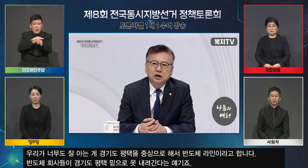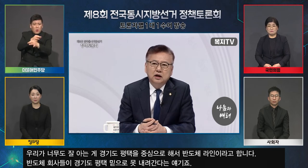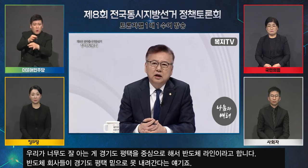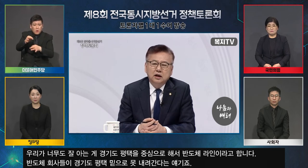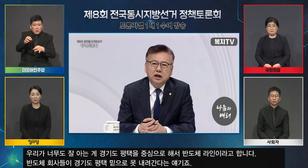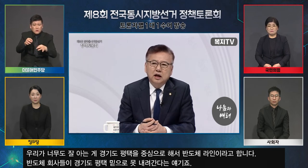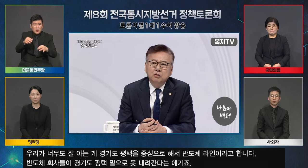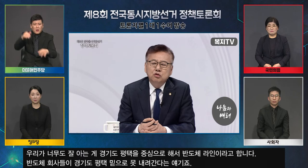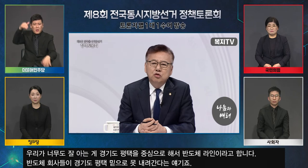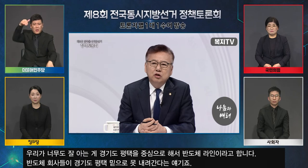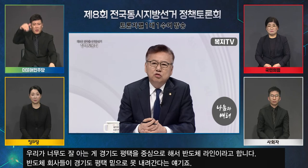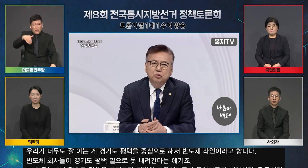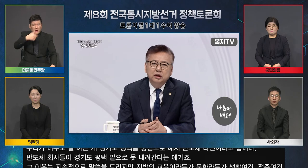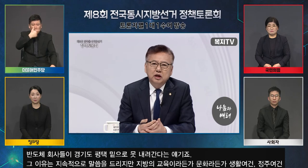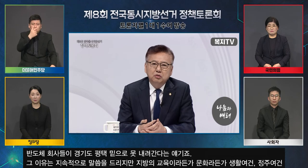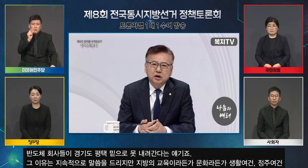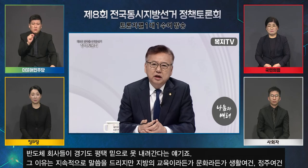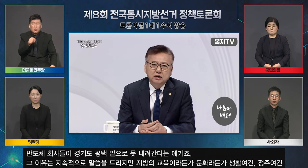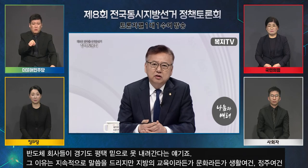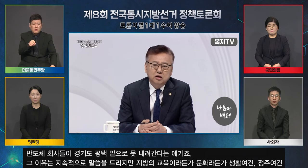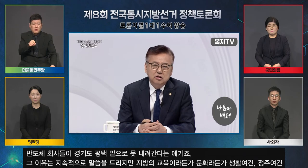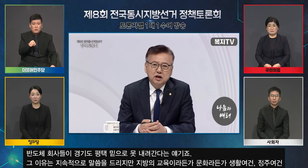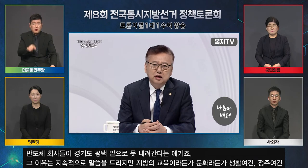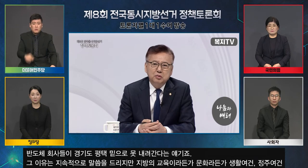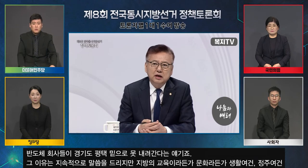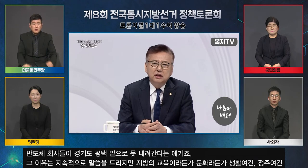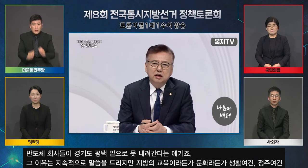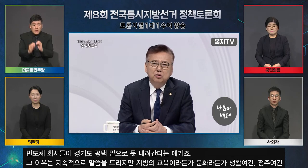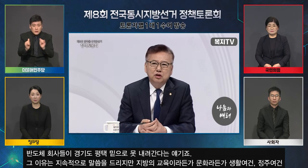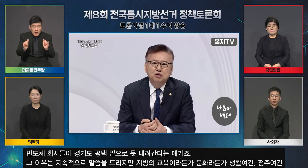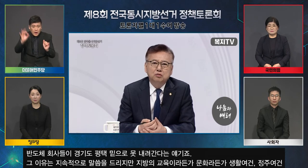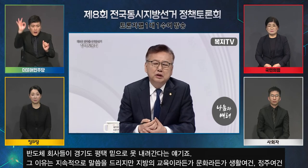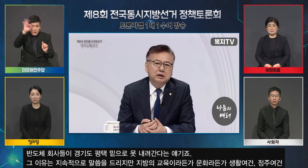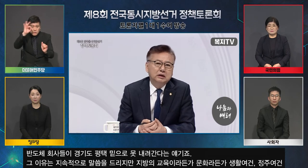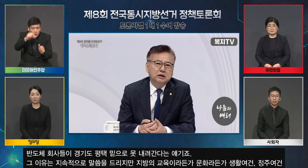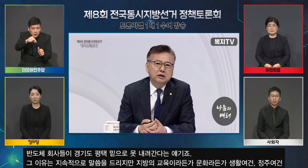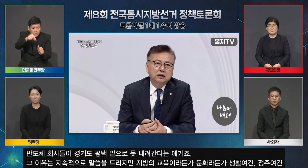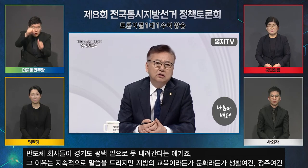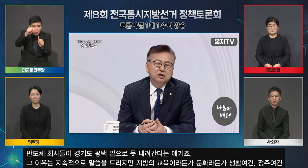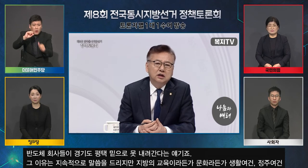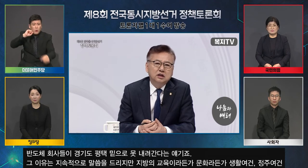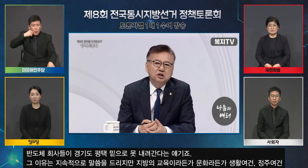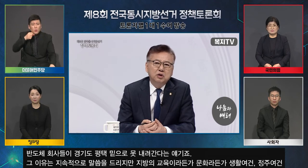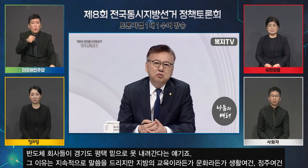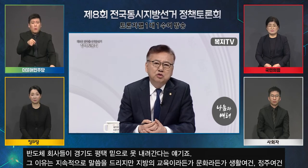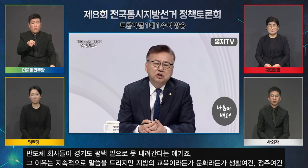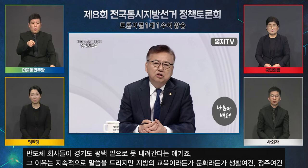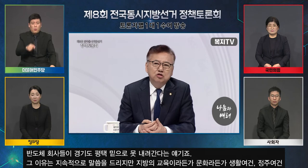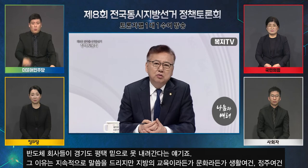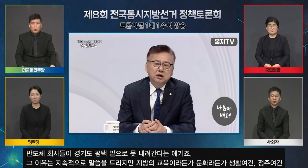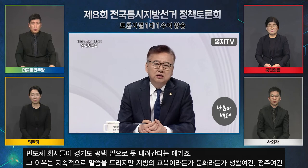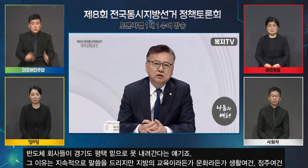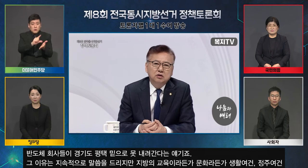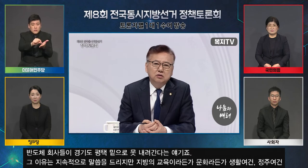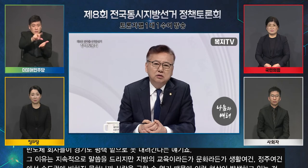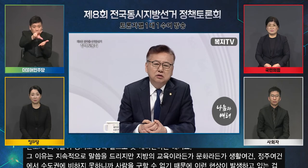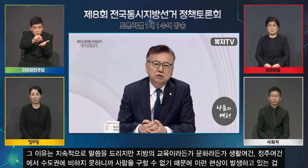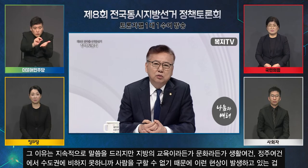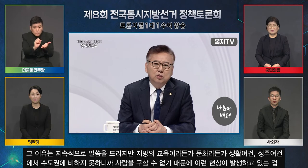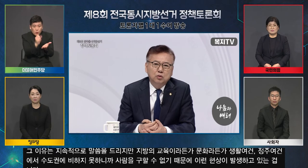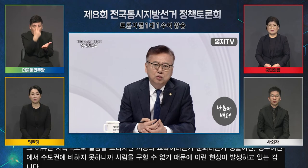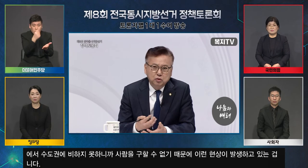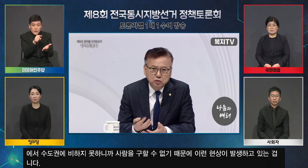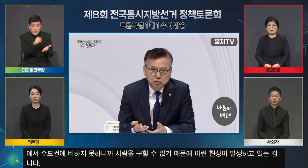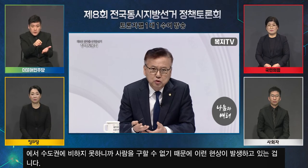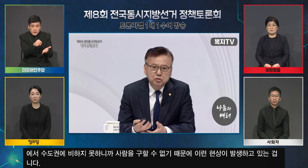못하니까 사람을 구할 수 없기 때문에 이런 현상이 발생하고 있는 겁니다. 그래서 지방 문제의 출발은 저는,